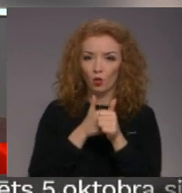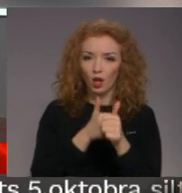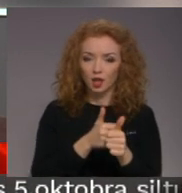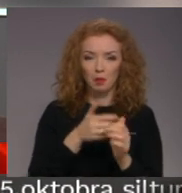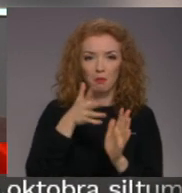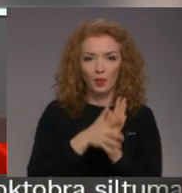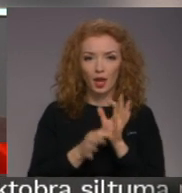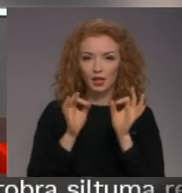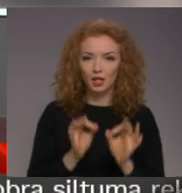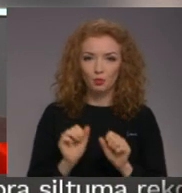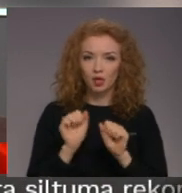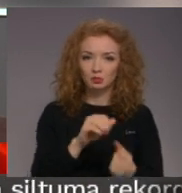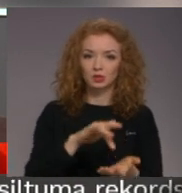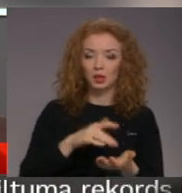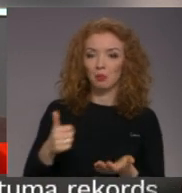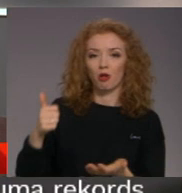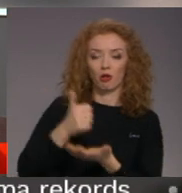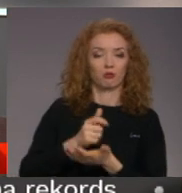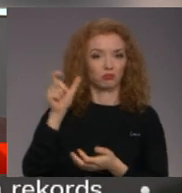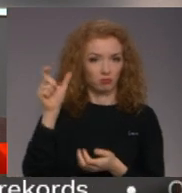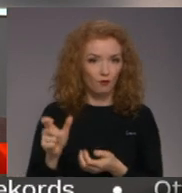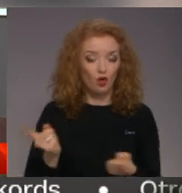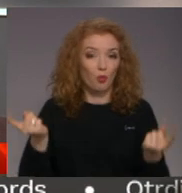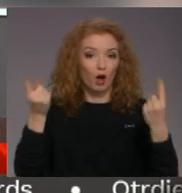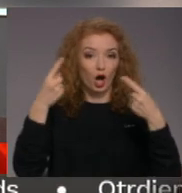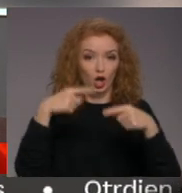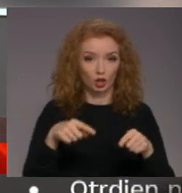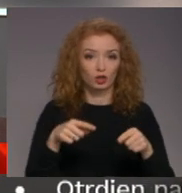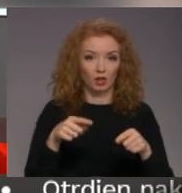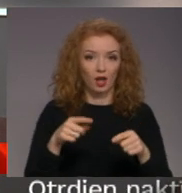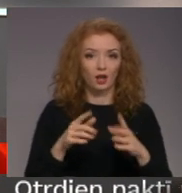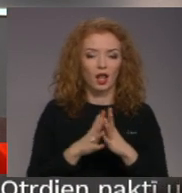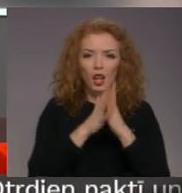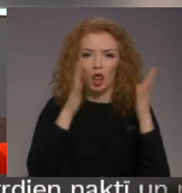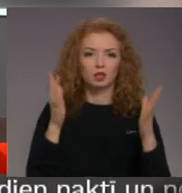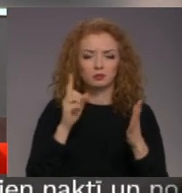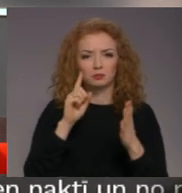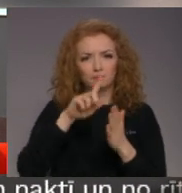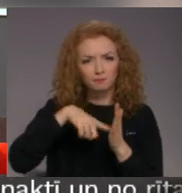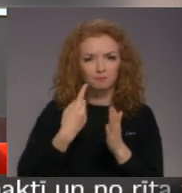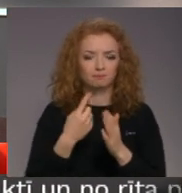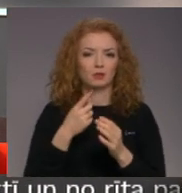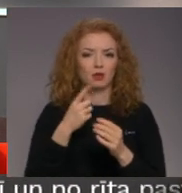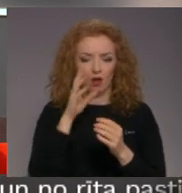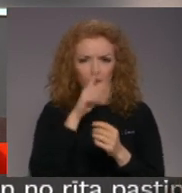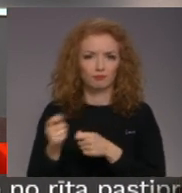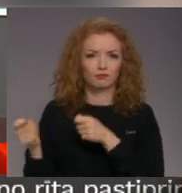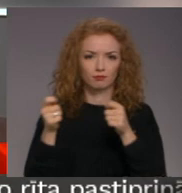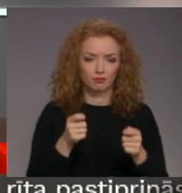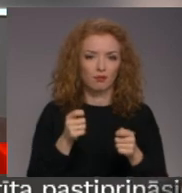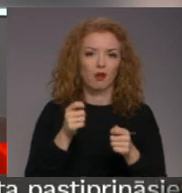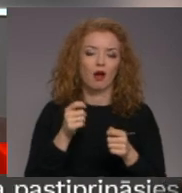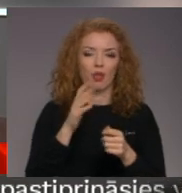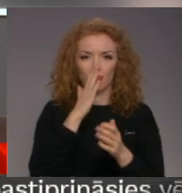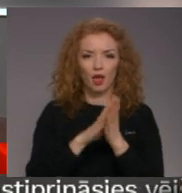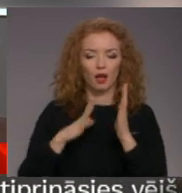tiesību aizsardzības centra pārstāvi. Viņi atzīst, ka pašlaik tirgus lielākam pieprasījumam ir daudz gatavāks nekā tas bija